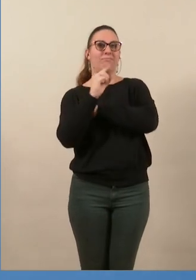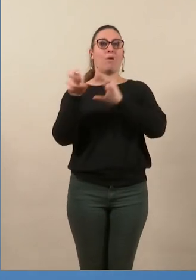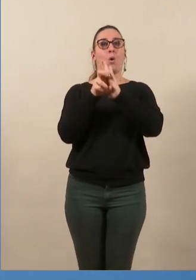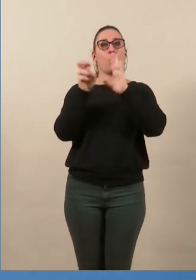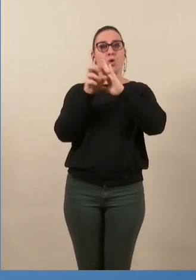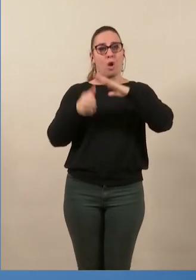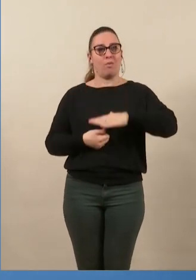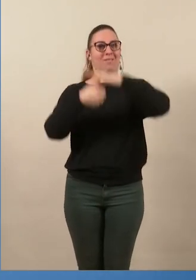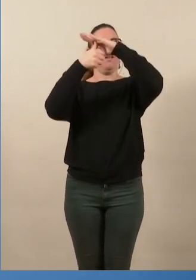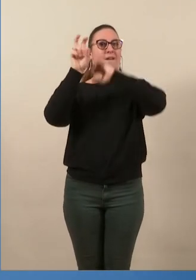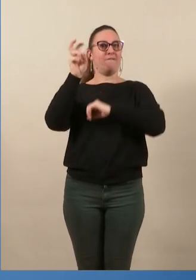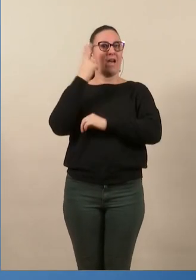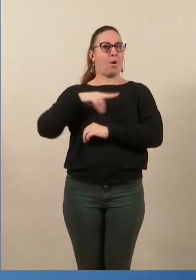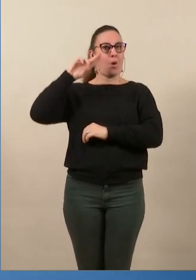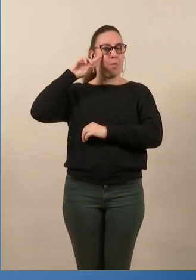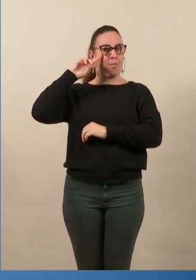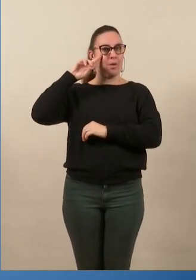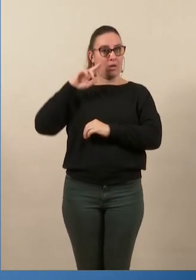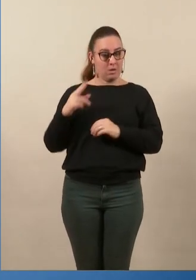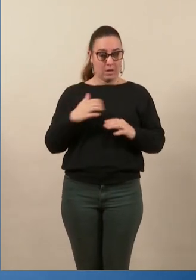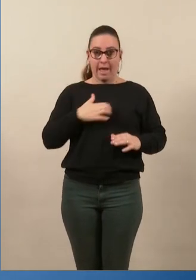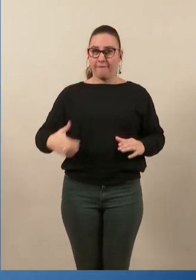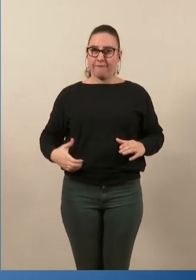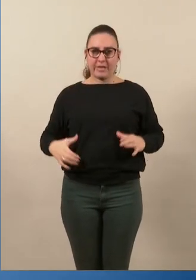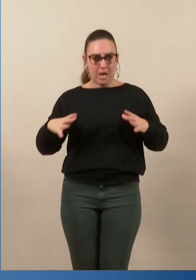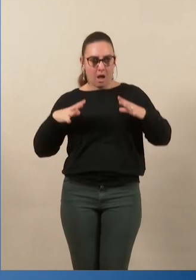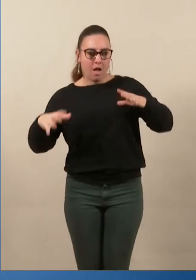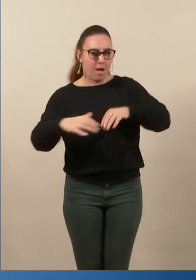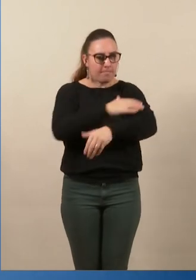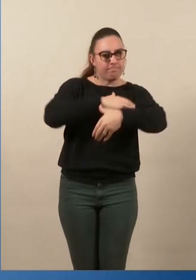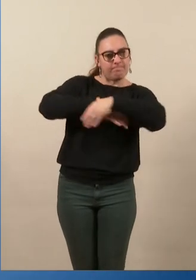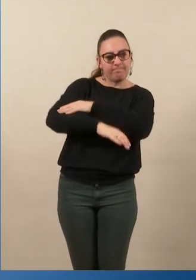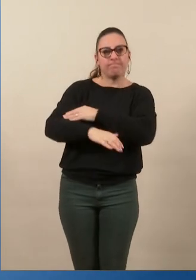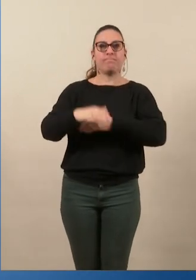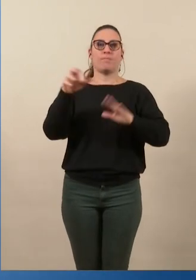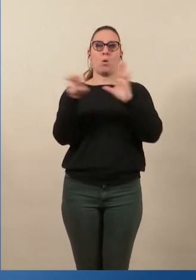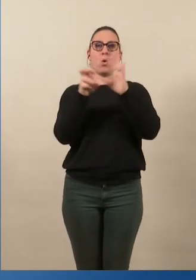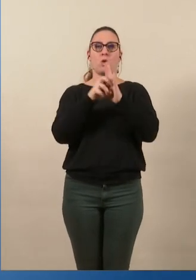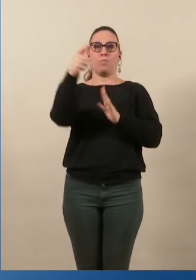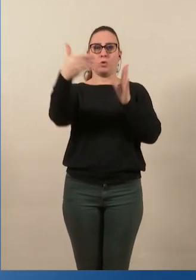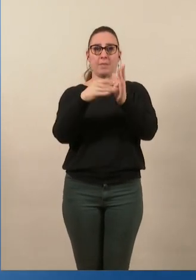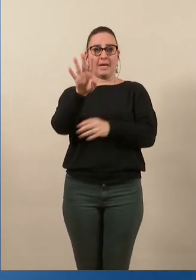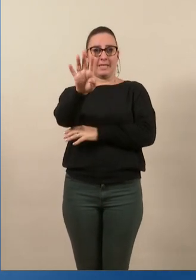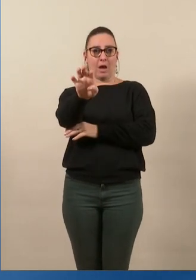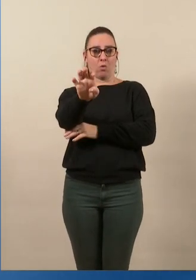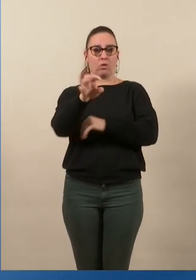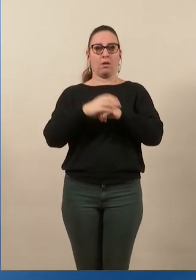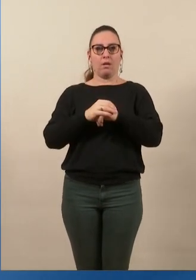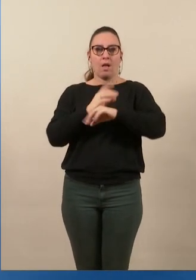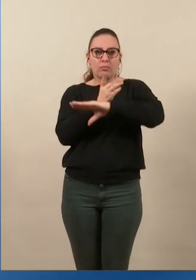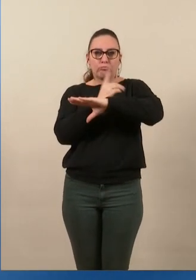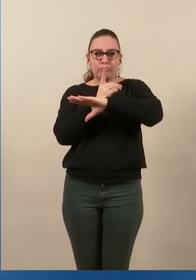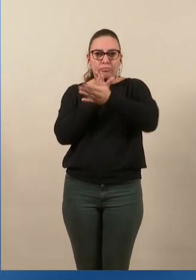verte européenne la ville a entamé la démarche grenobble 2040 et OPT pour une boussole qui